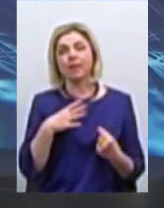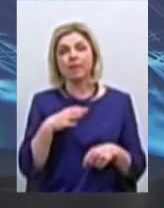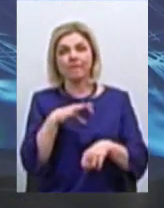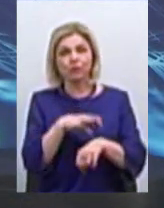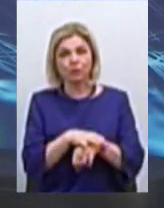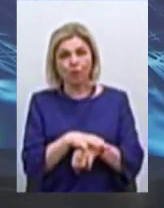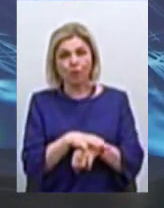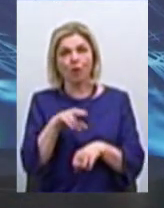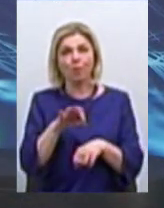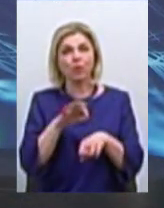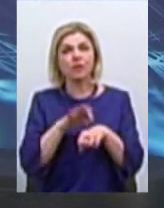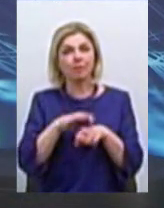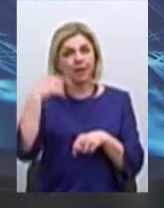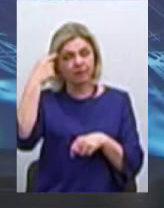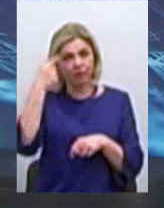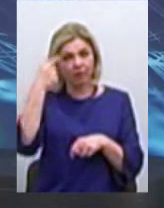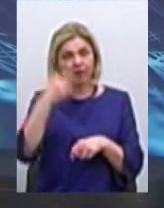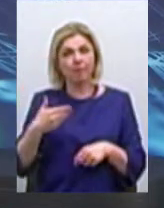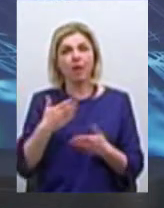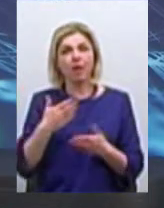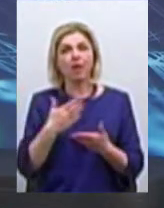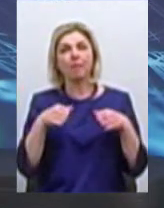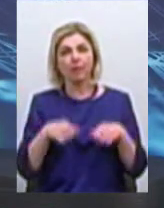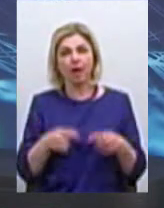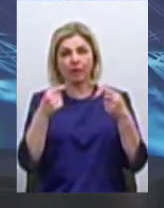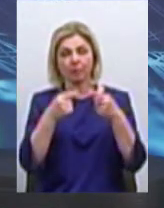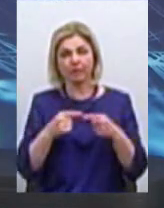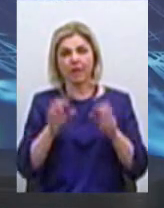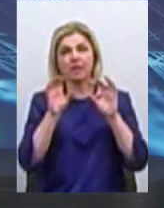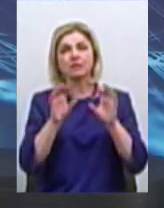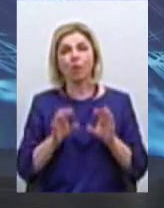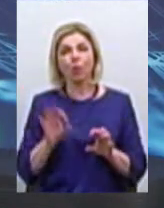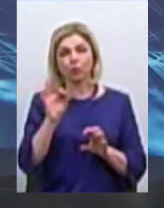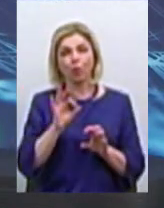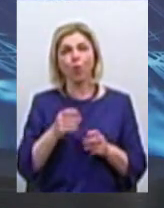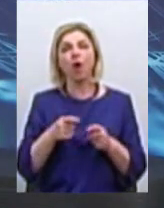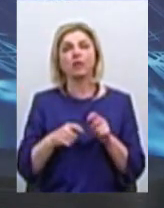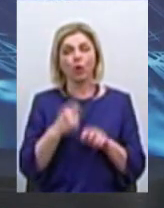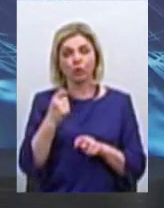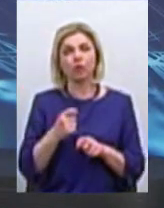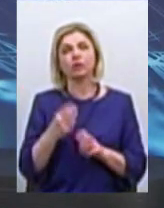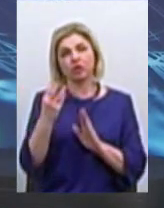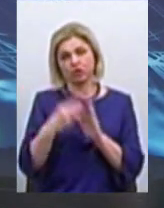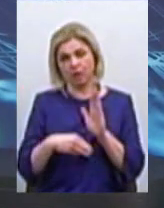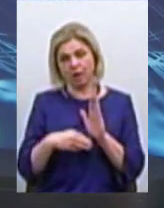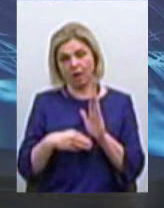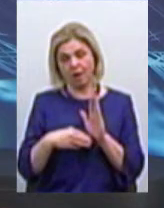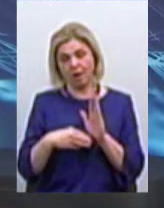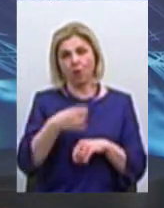зафіксована по сказу, ми маємо право відповідно до Кодексу про адмінправопорушення притягнути таку людину до